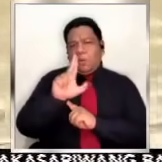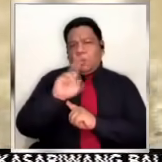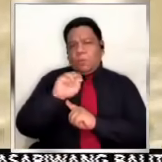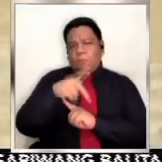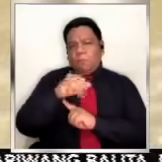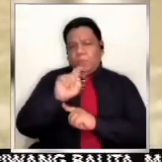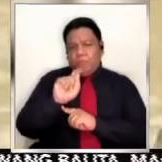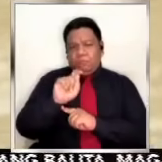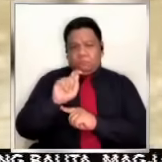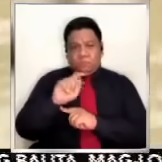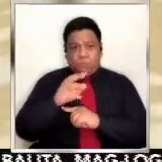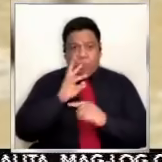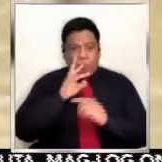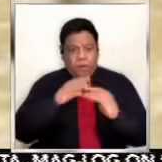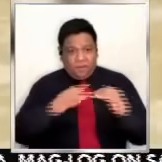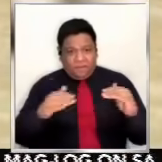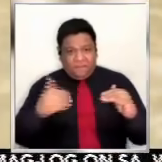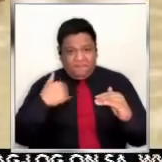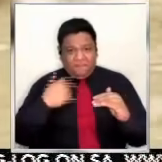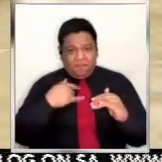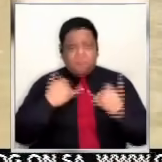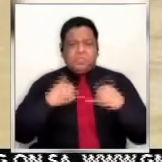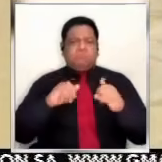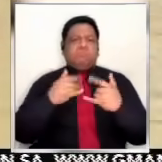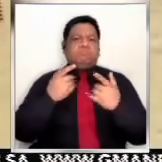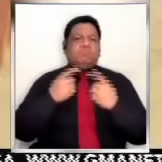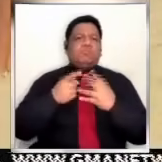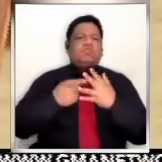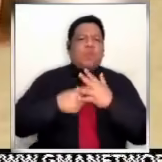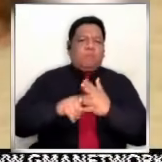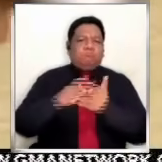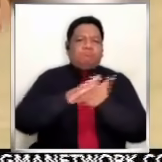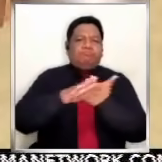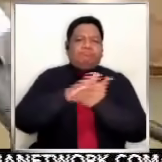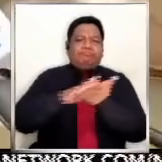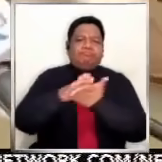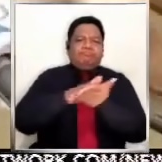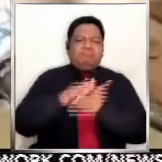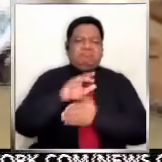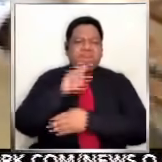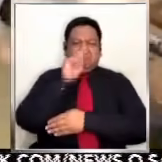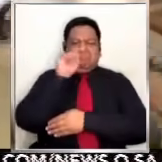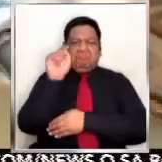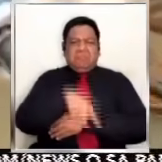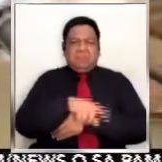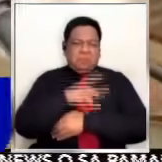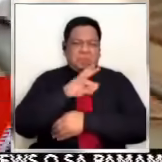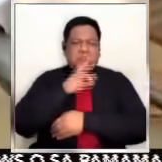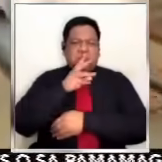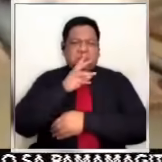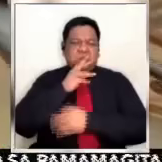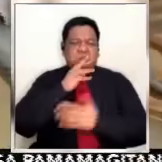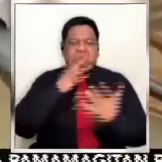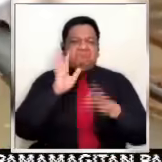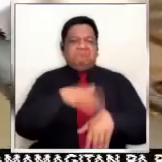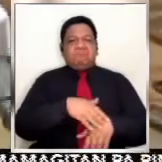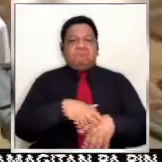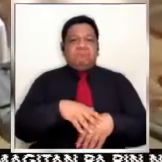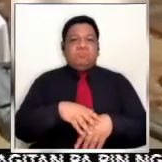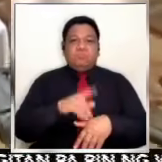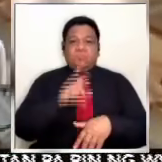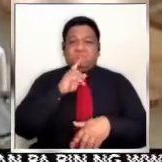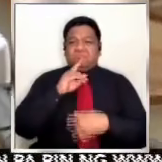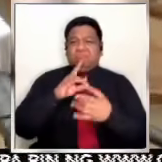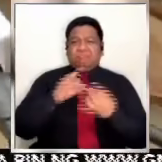Hindi alintana ang pwedeng makuha mula sa maruming tubig. Eh wala ko tayong magagawa eh. Talagang ganyan. Dapat sinupin yung mga nalubog